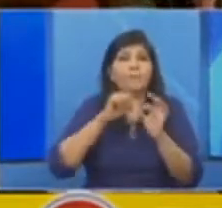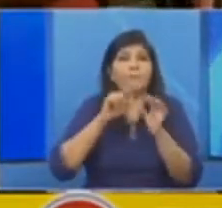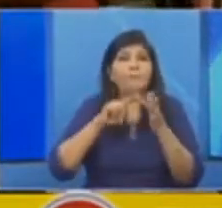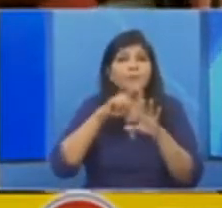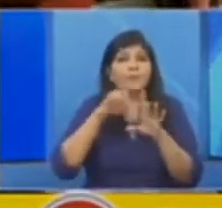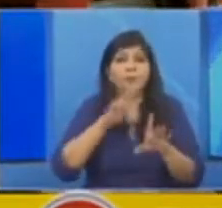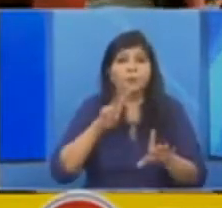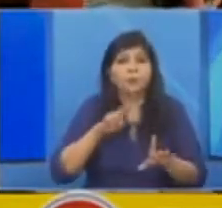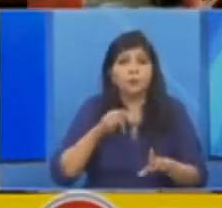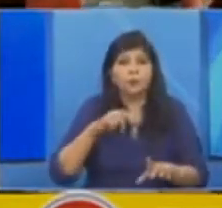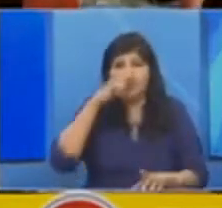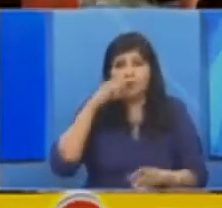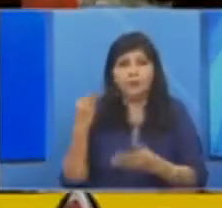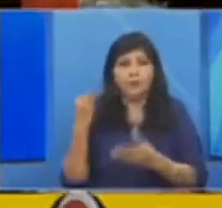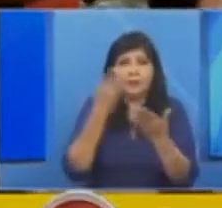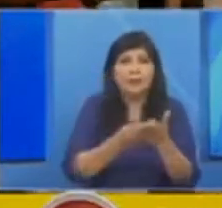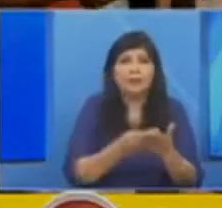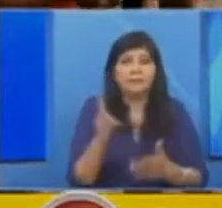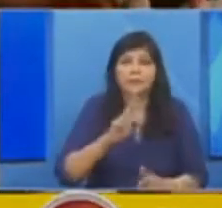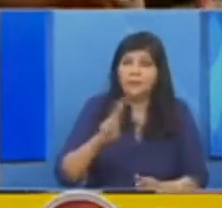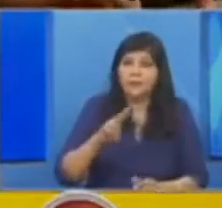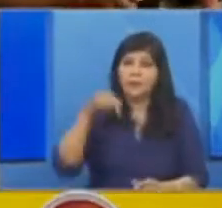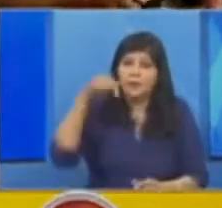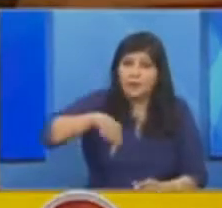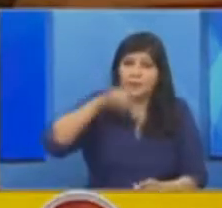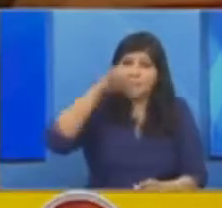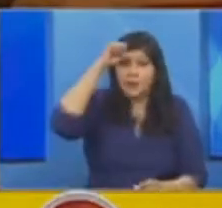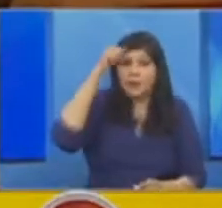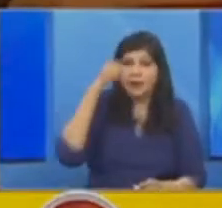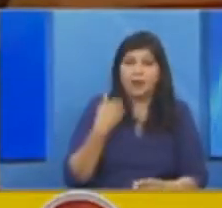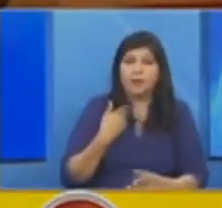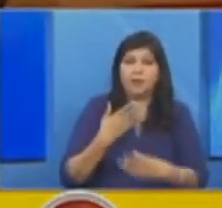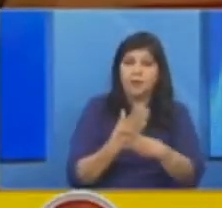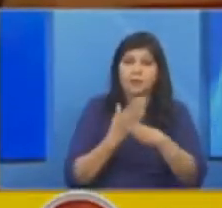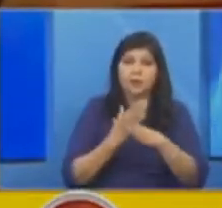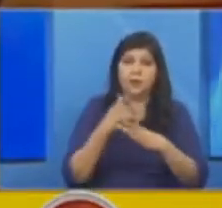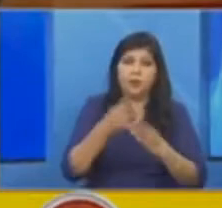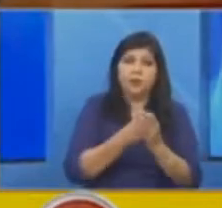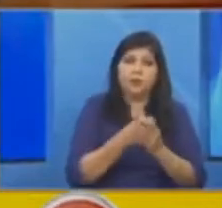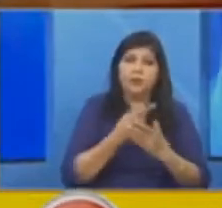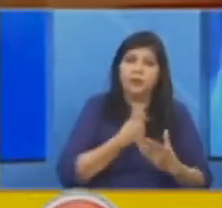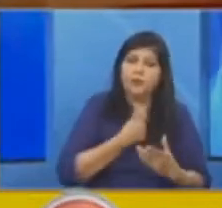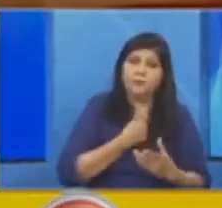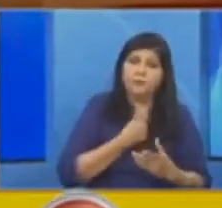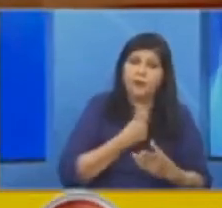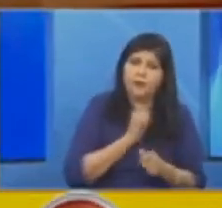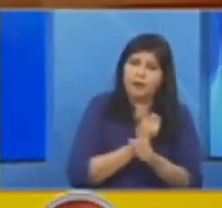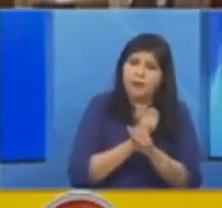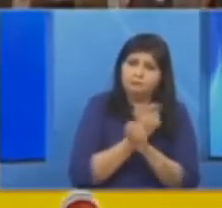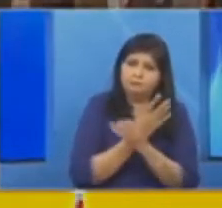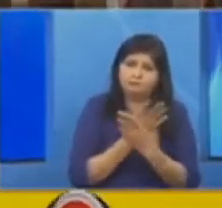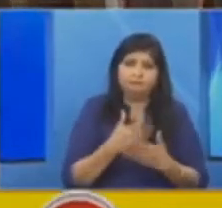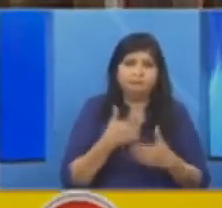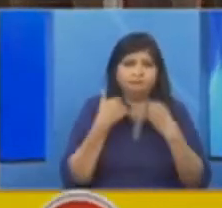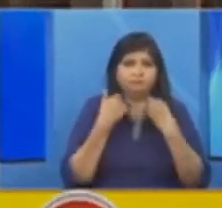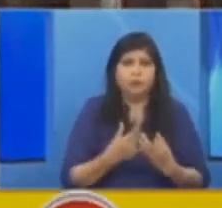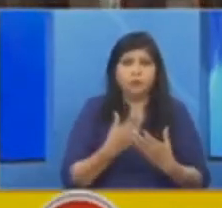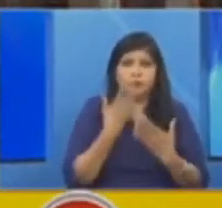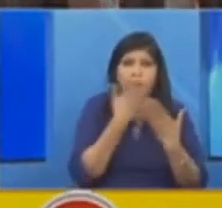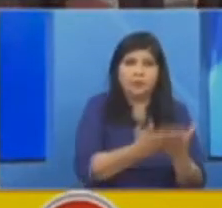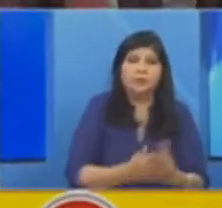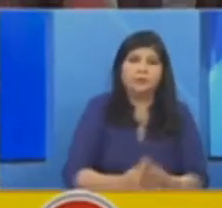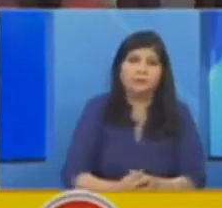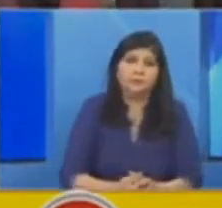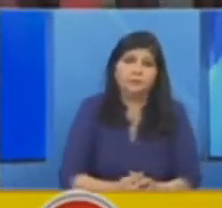इस अपना कर्तव्य बक्खु भी निभाया